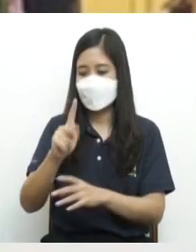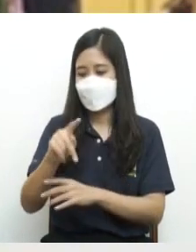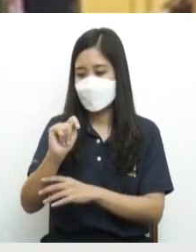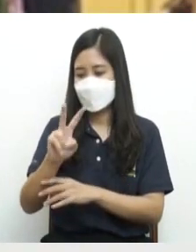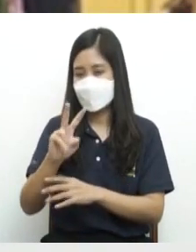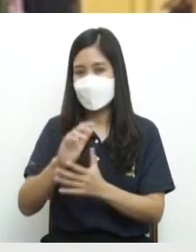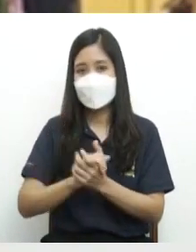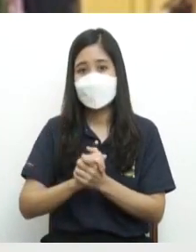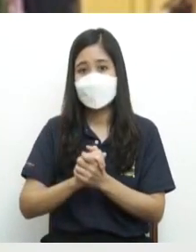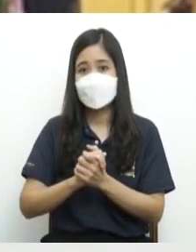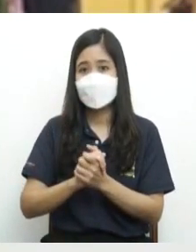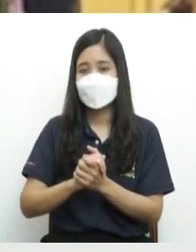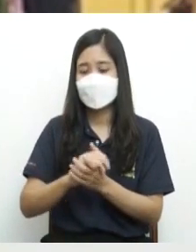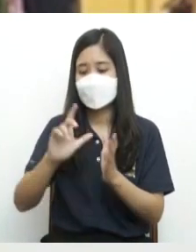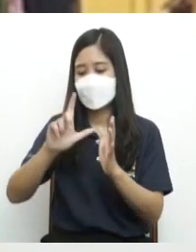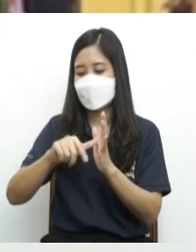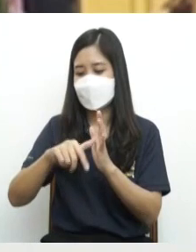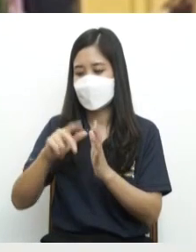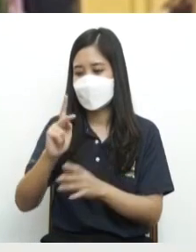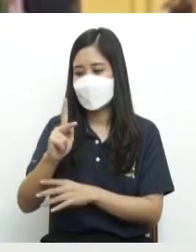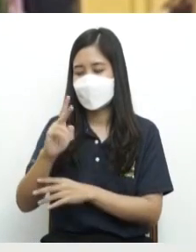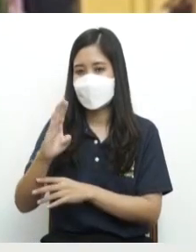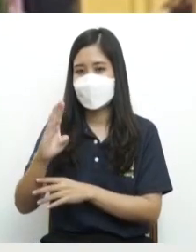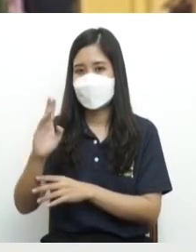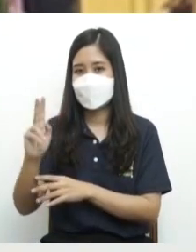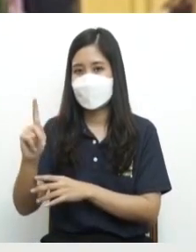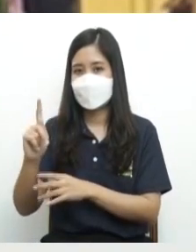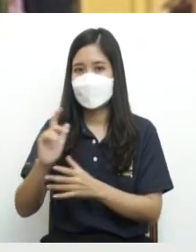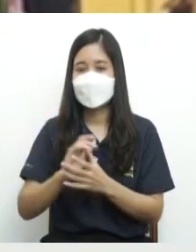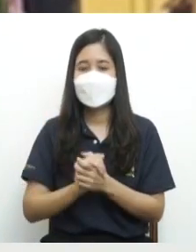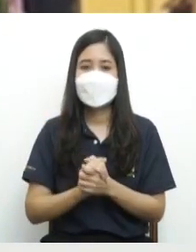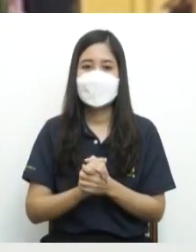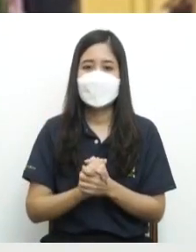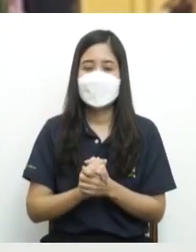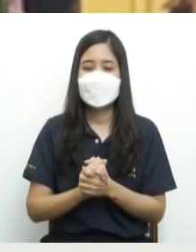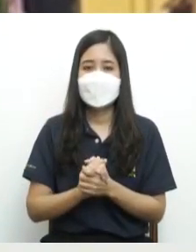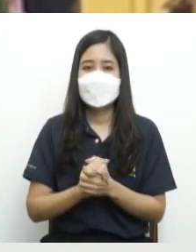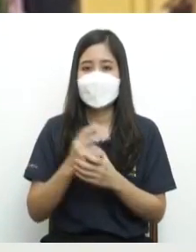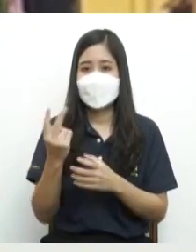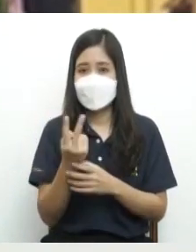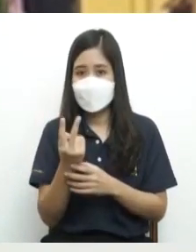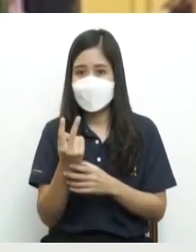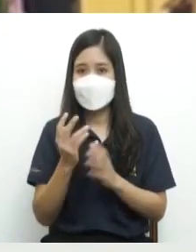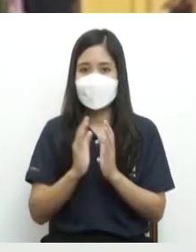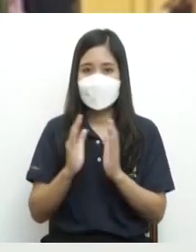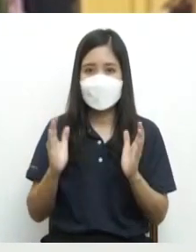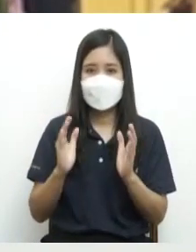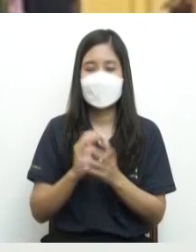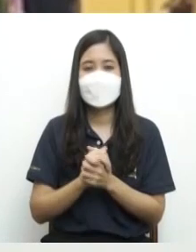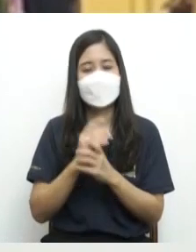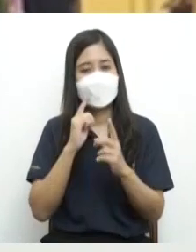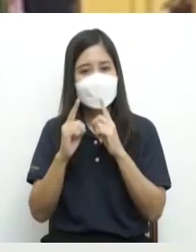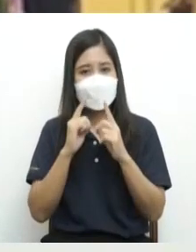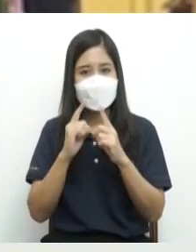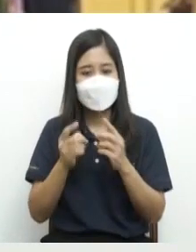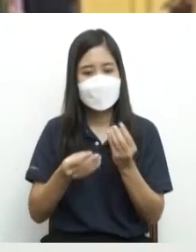านดร.ศรีกัญญายาทิพย์ค่ะท่านเลขาธิการคณะกรรมการกองทุนบำเหน็จบำนาญข้าราชการที่วันนี้ท่านทั้งสองท่านนะคะมาพูดคุยกันให้เราได้เ